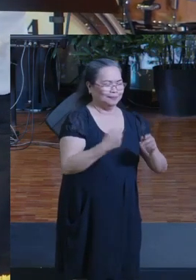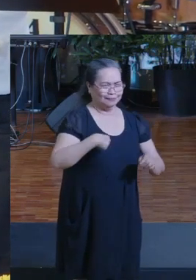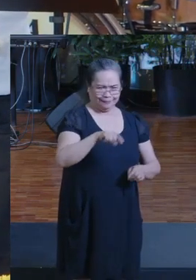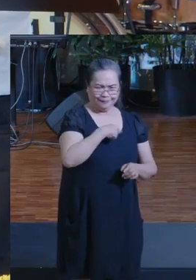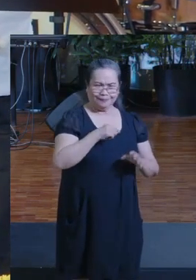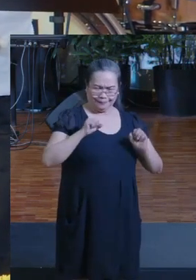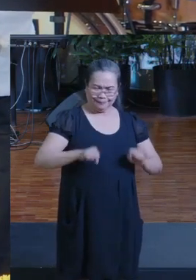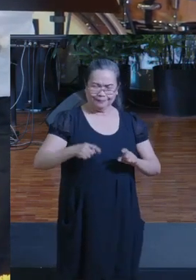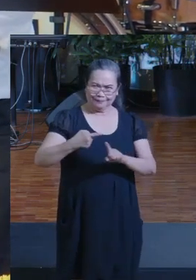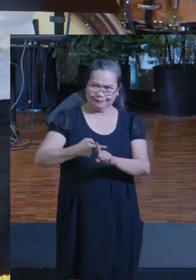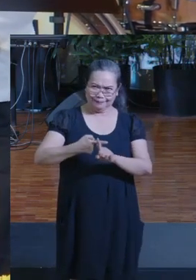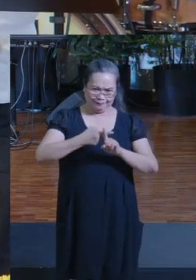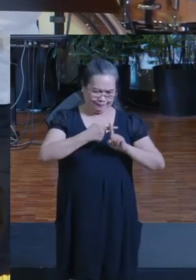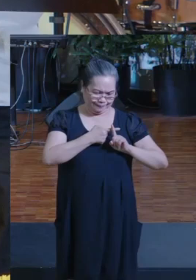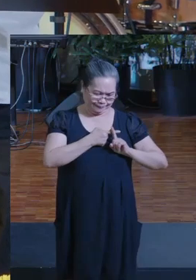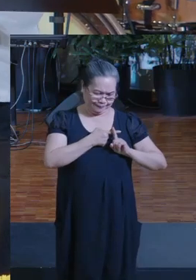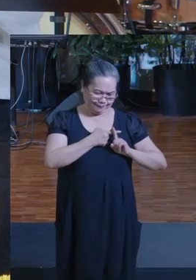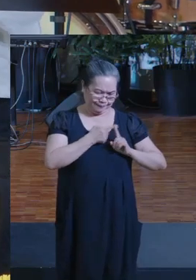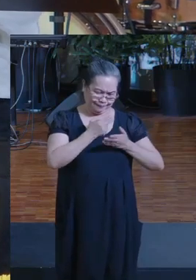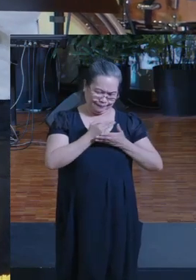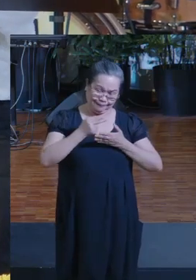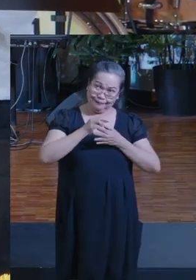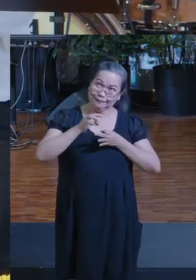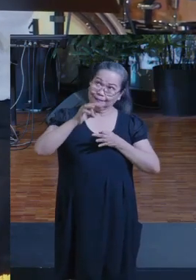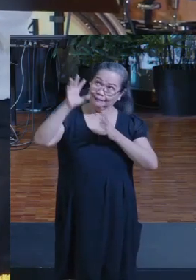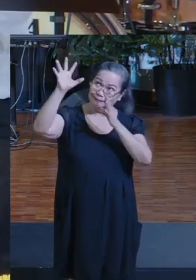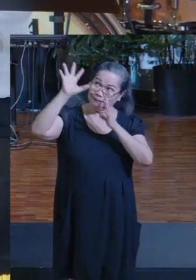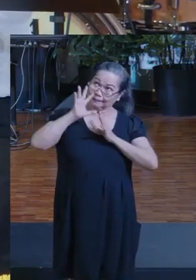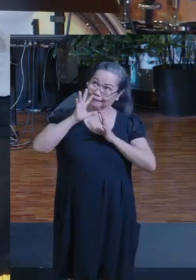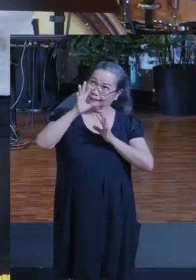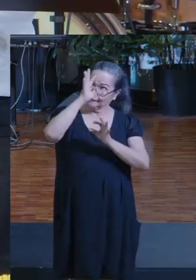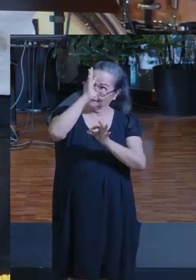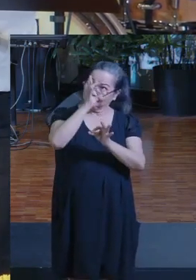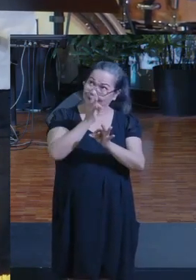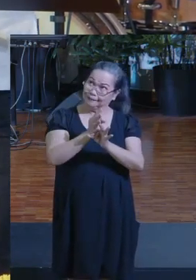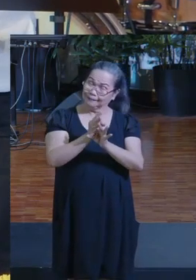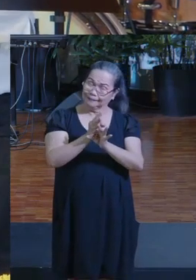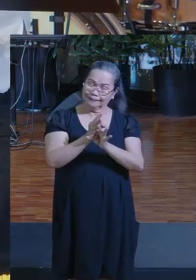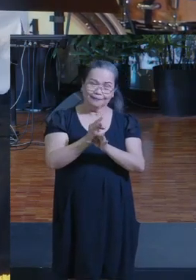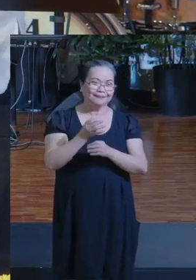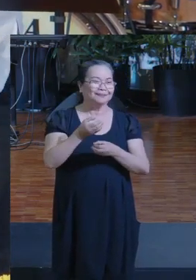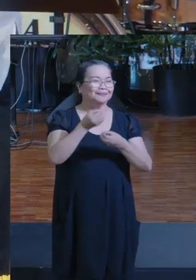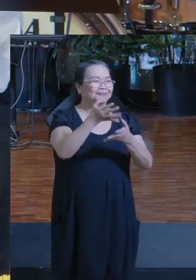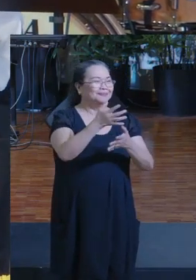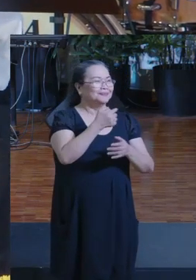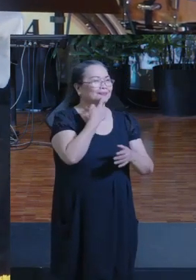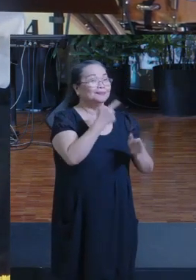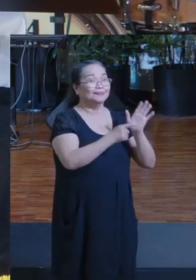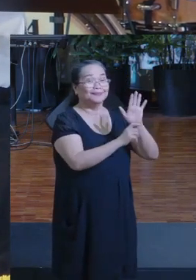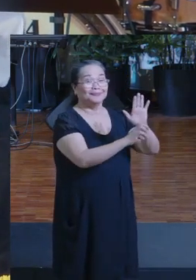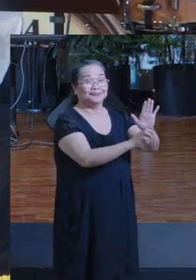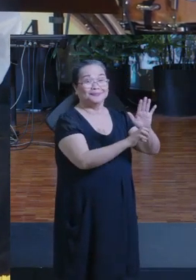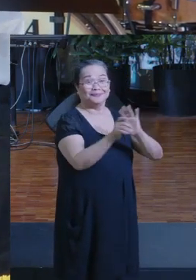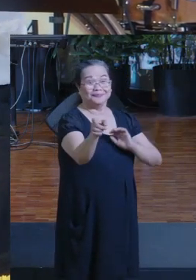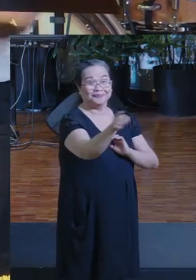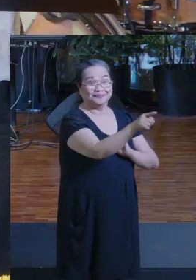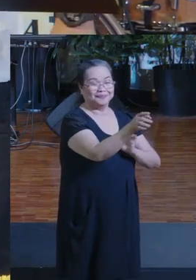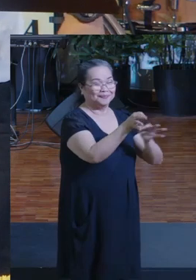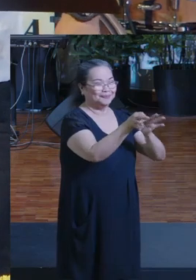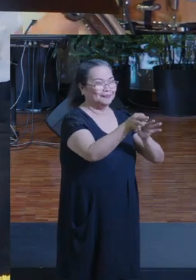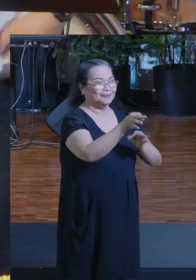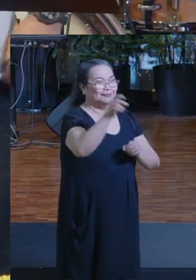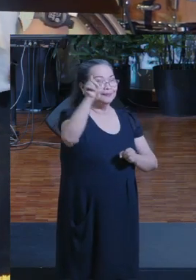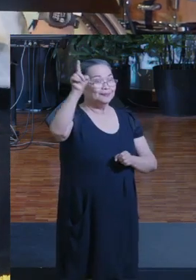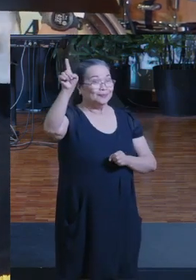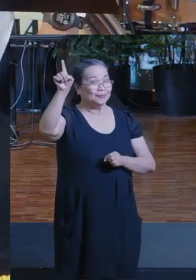natin tanggapin ang promised Holy Spirit through faith. O bibigyan ko kayo ng human example. Kung